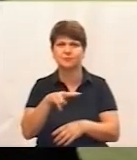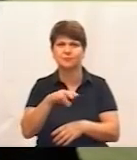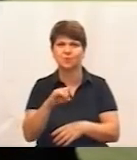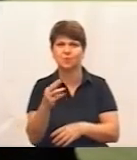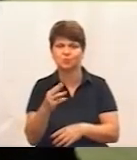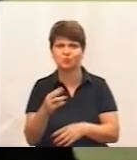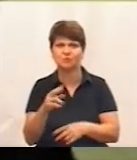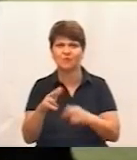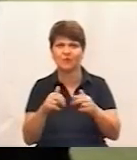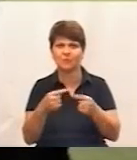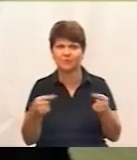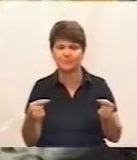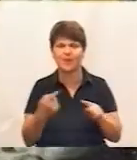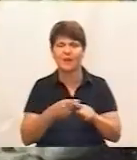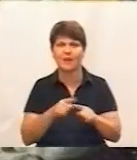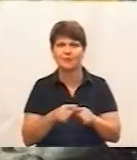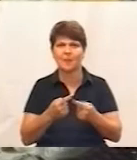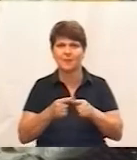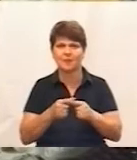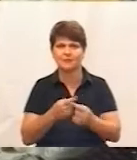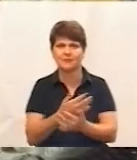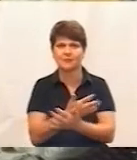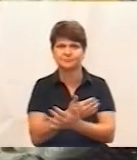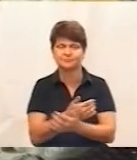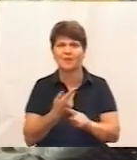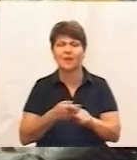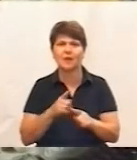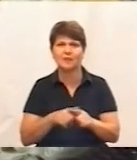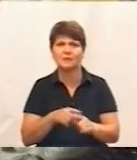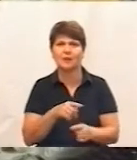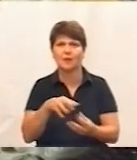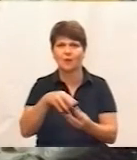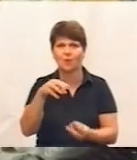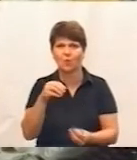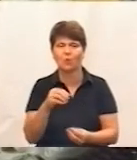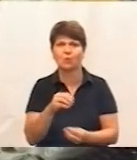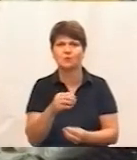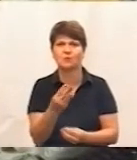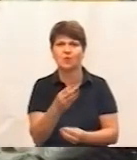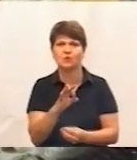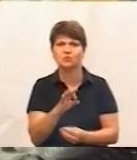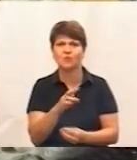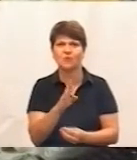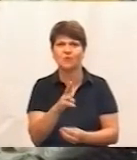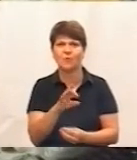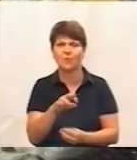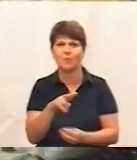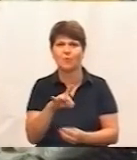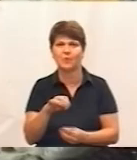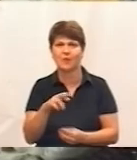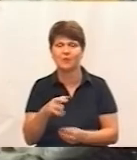елементи, ось, наприклад, як плетений метелик, це кокони шовкопряда, тут, бачите, є віки,